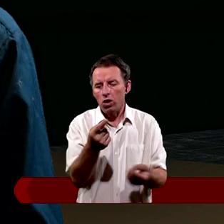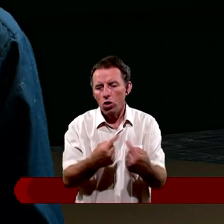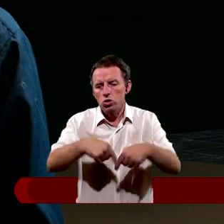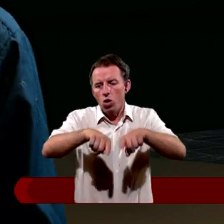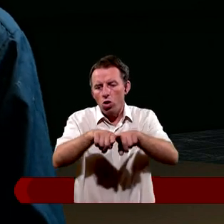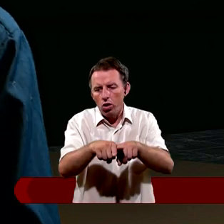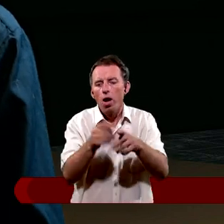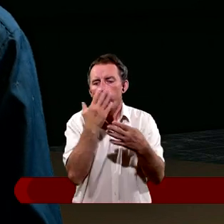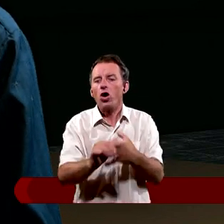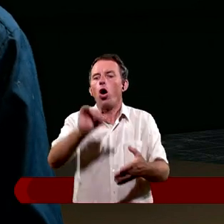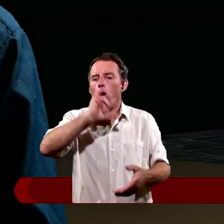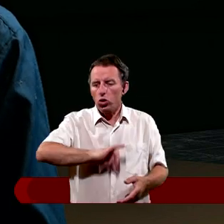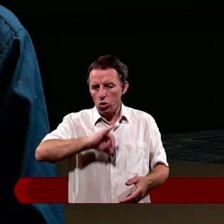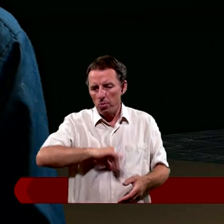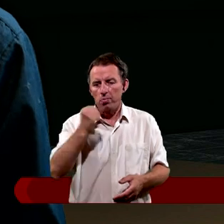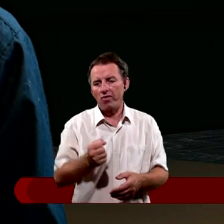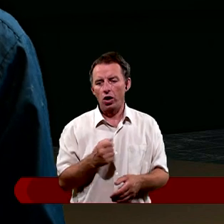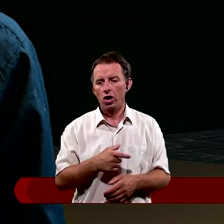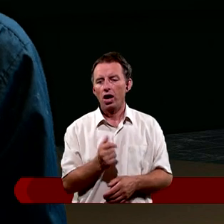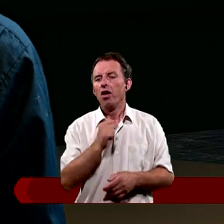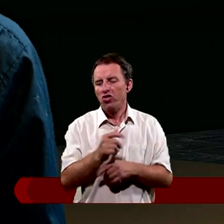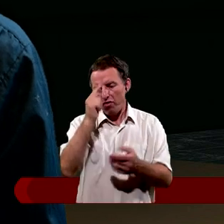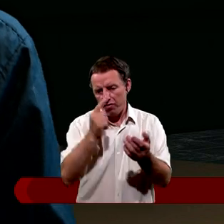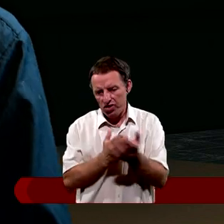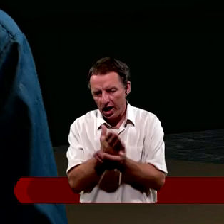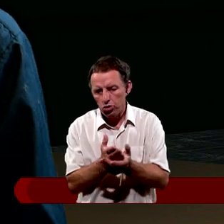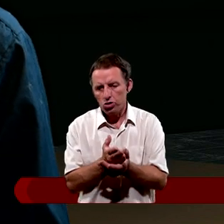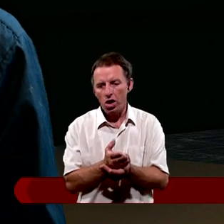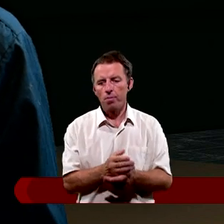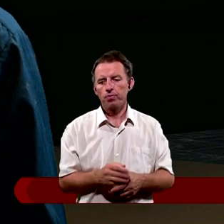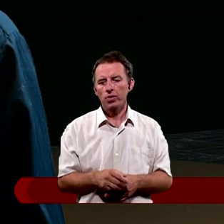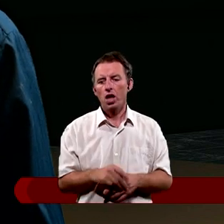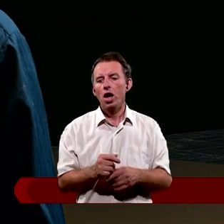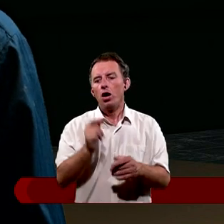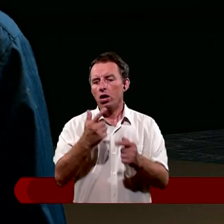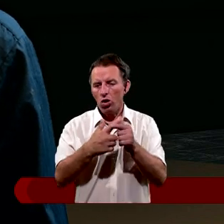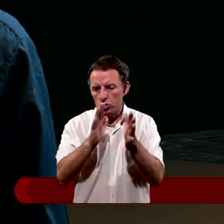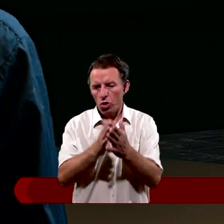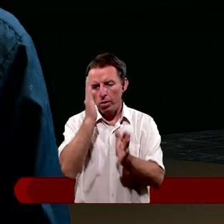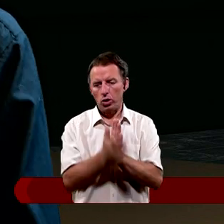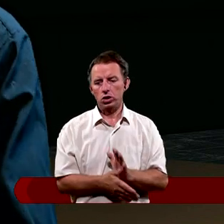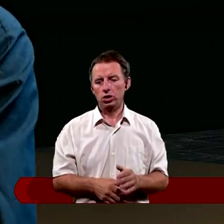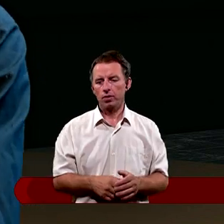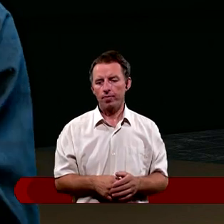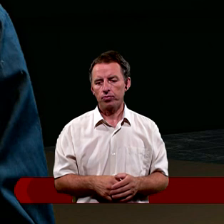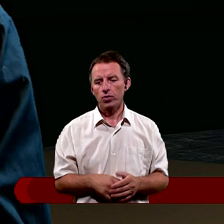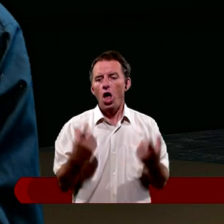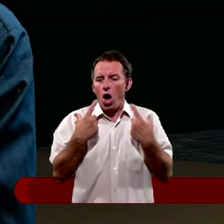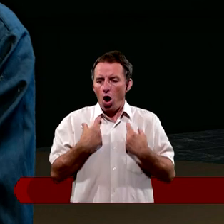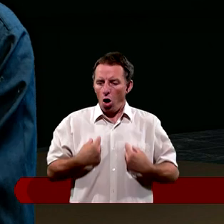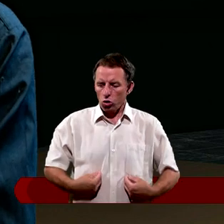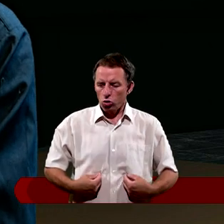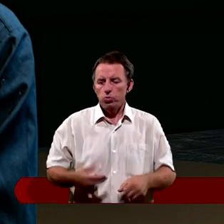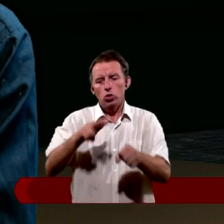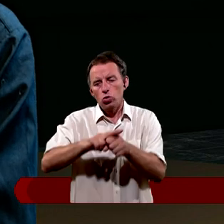dokonuje? Tu Paweł jakby mówi o sobie, ale Paweł był wyrazicielem czy przedstawicielem jakby troszkę i Kościoła z osób, które